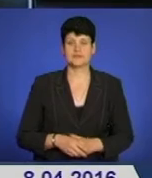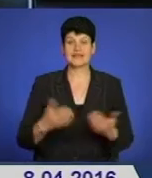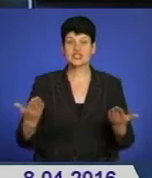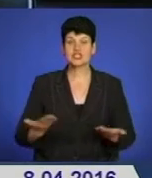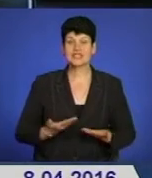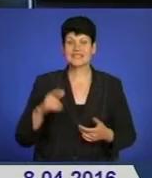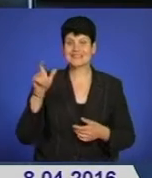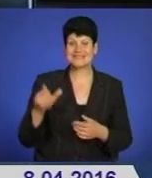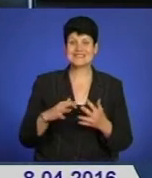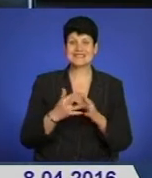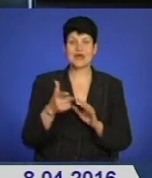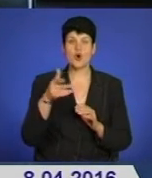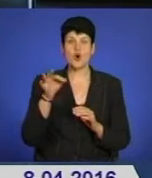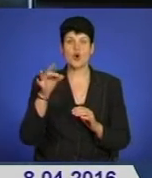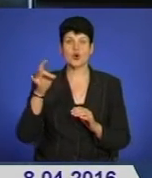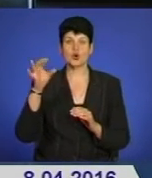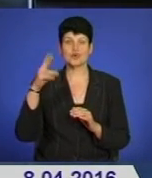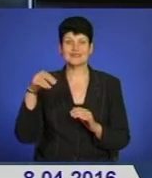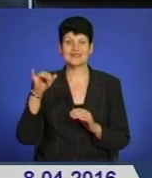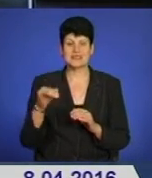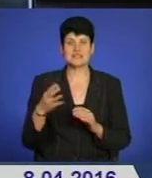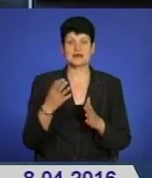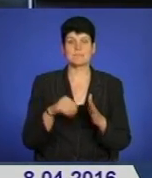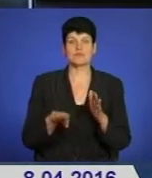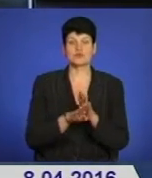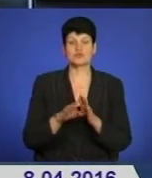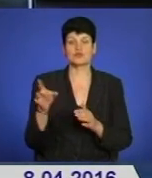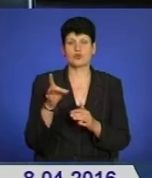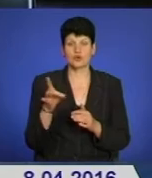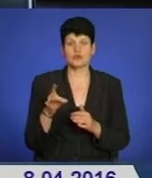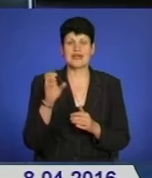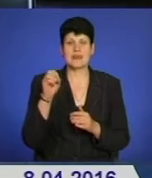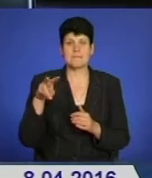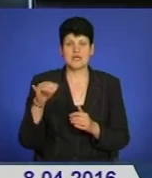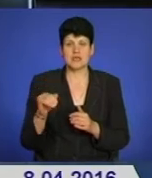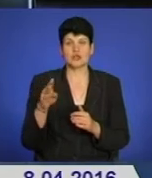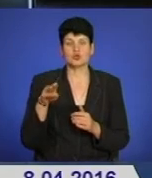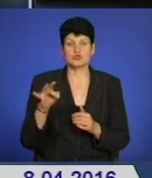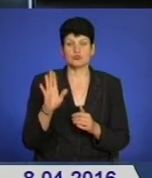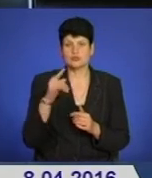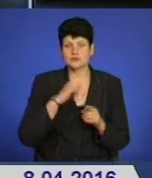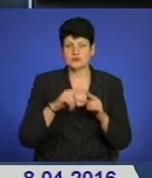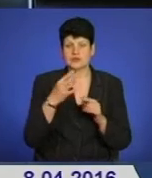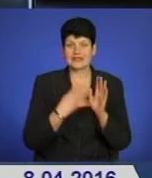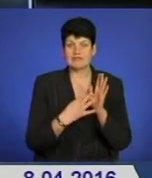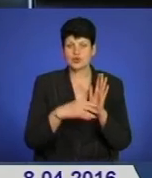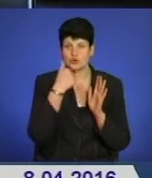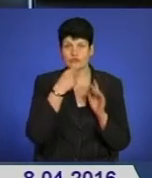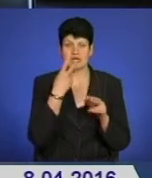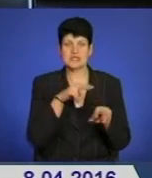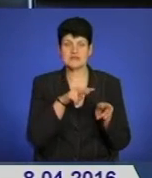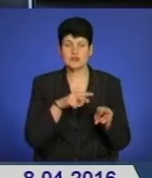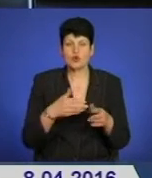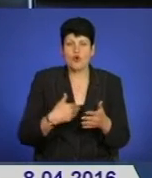Жительці села Городниця під Волочиського району Емілії Турчин-Оберишин незабаром виповниться 90 років. Вона – живий свідок